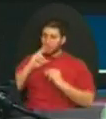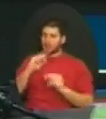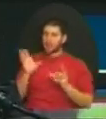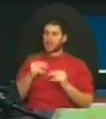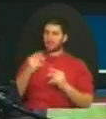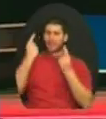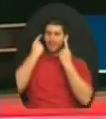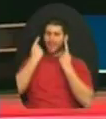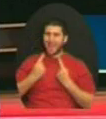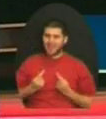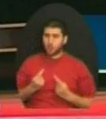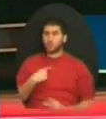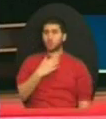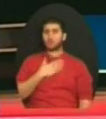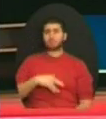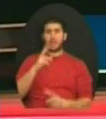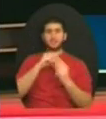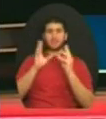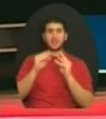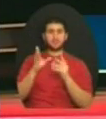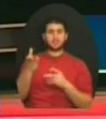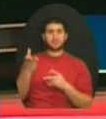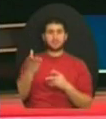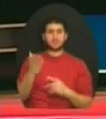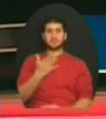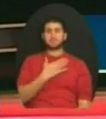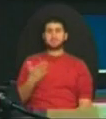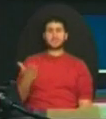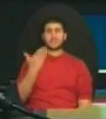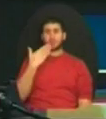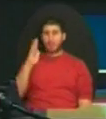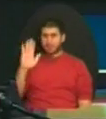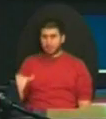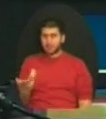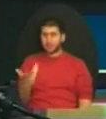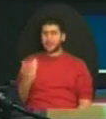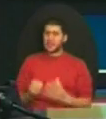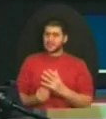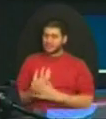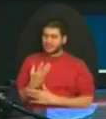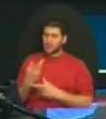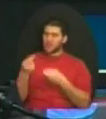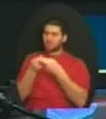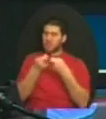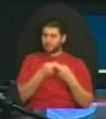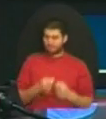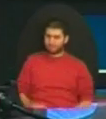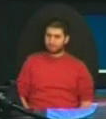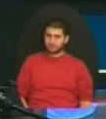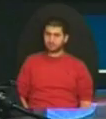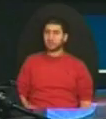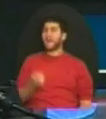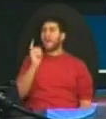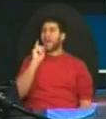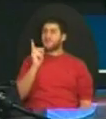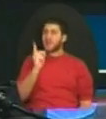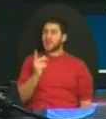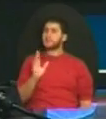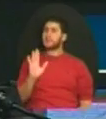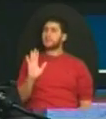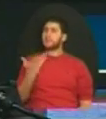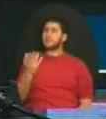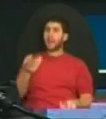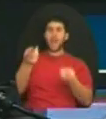עם החרדיות, ואנחנו רוצות לדבר גם עם המזרח ירושלמיות, וליצור איתן קשר. אבל